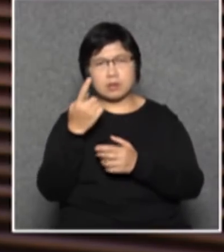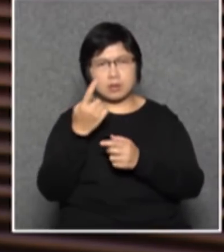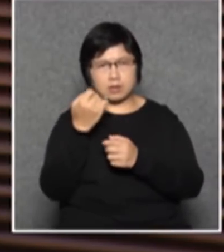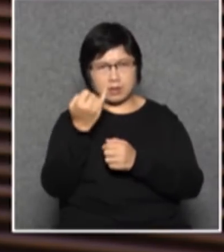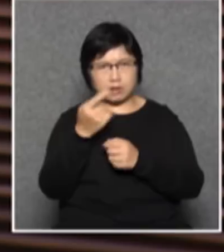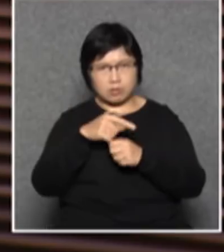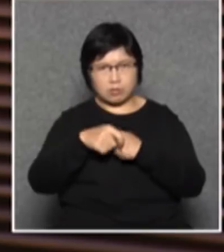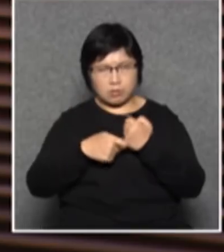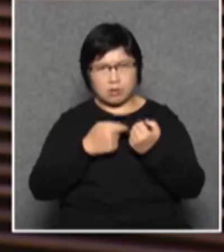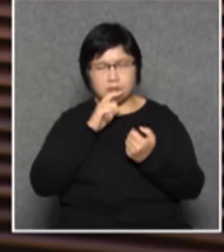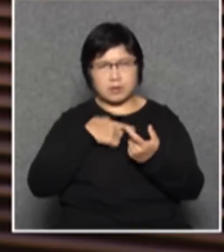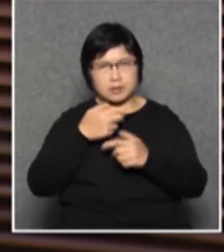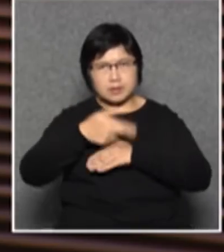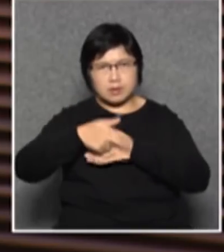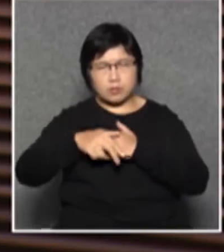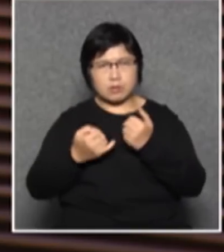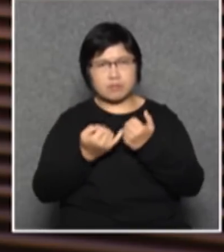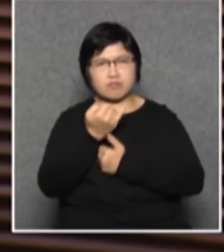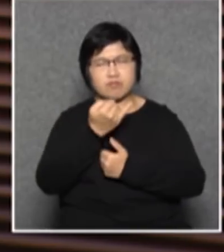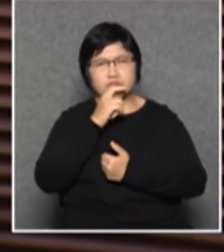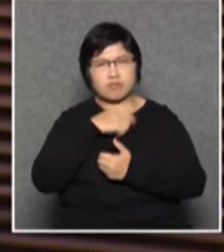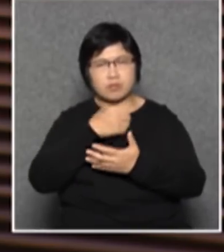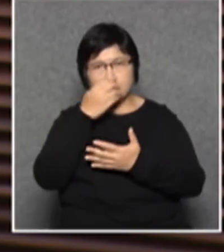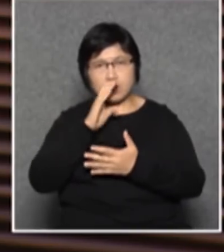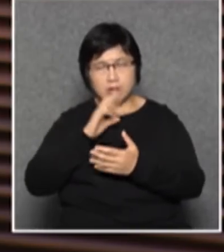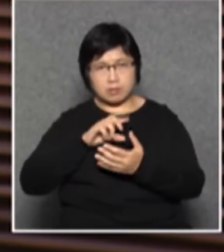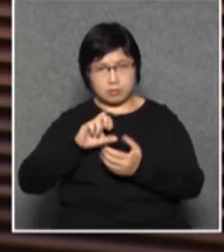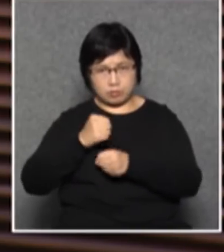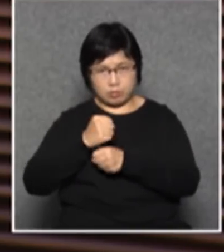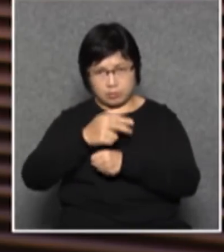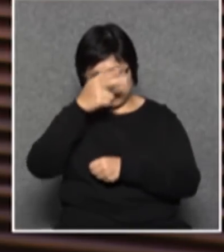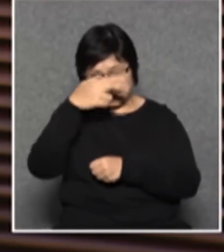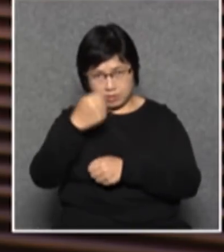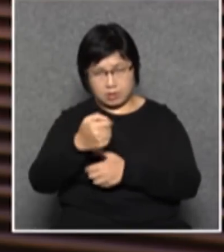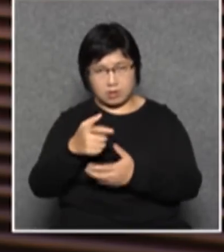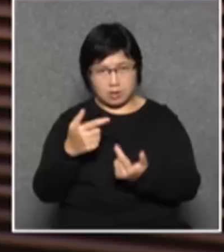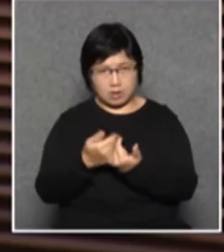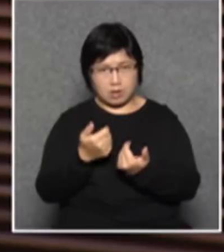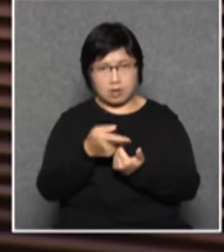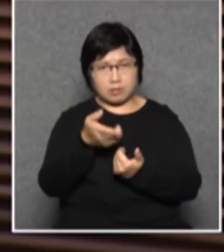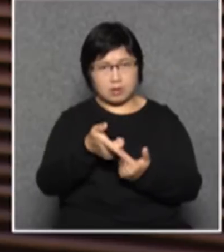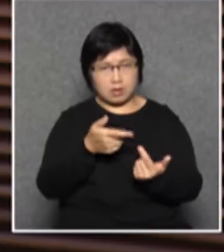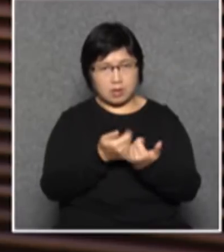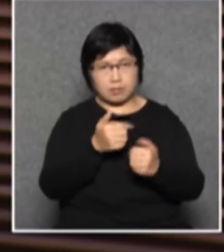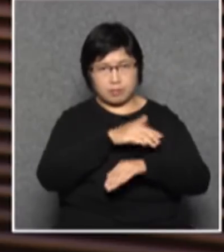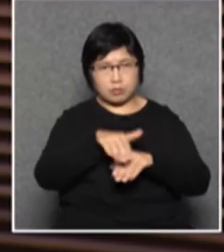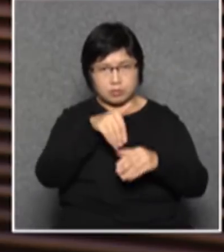動港獨的人選行政長官，那就是合理的制度，就是符合你們所說的普選安排